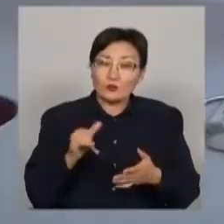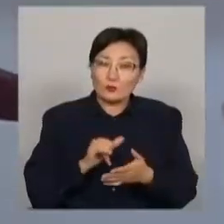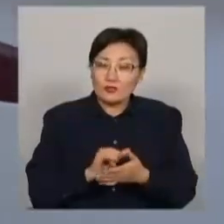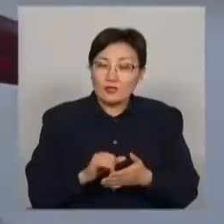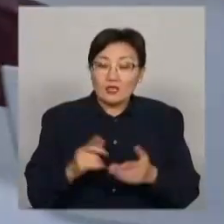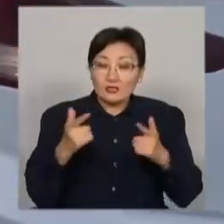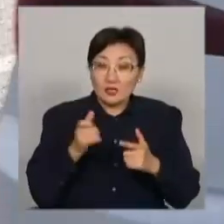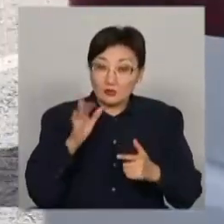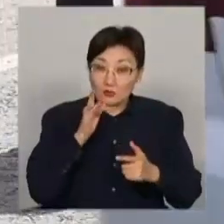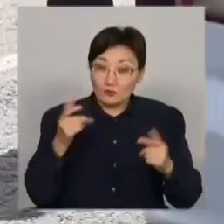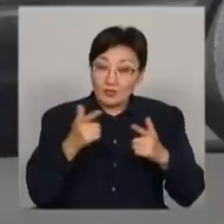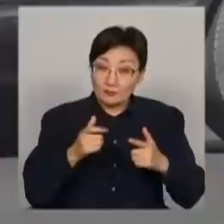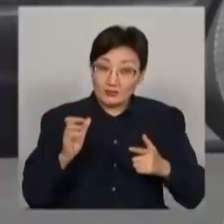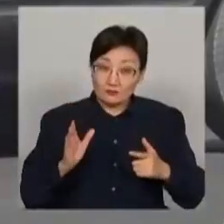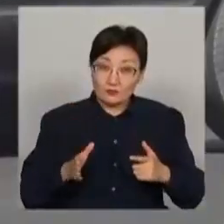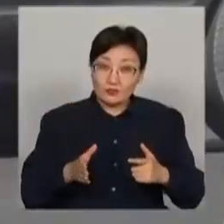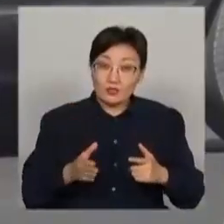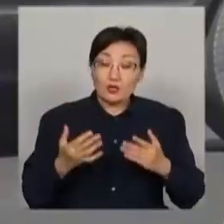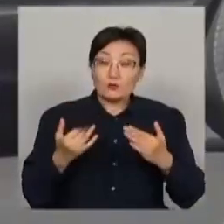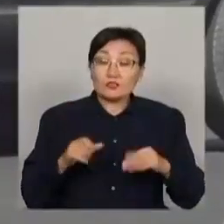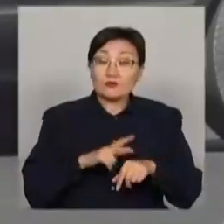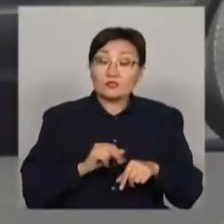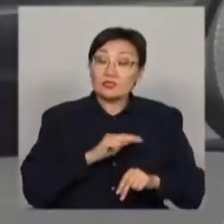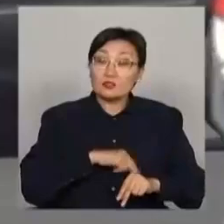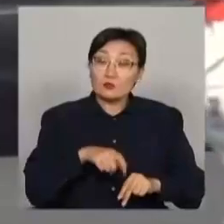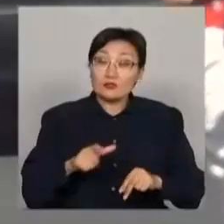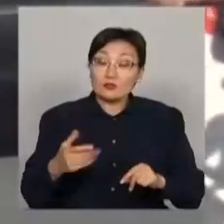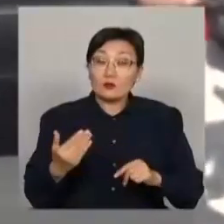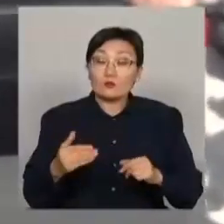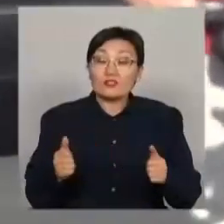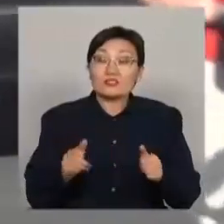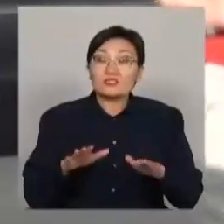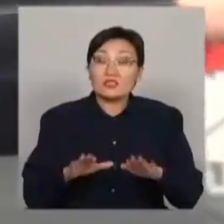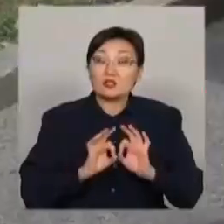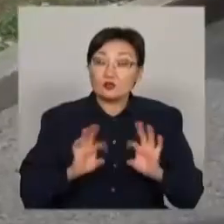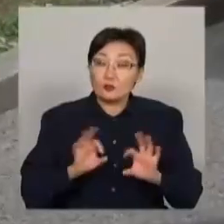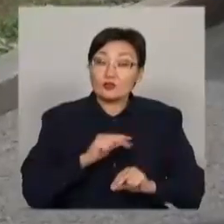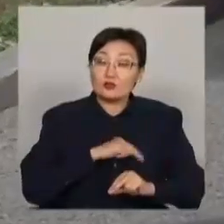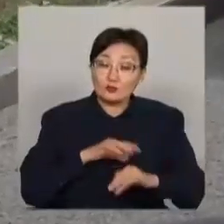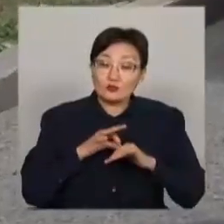ақпарды алдағы уақытта мәлімдейміз деп отыр. Әзірге полиция қызметкерлері ол маңда тек түсіндірме